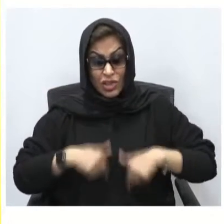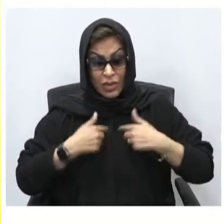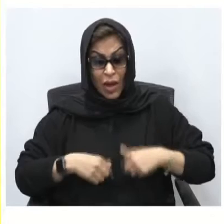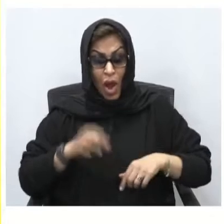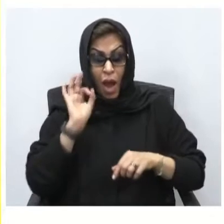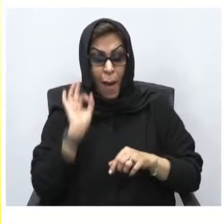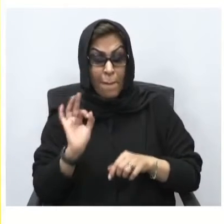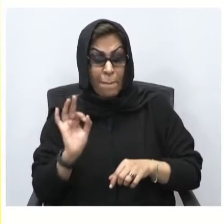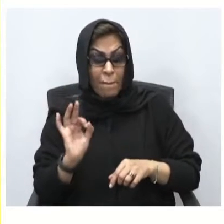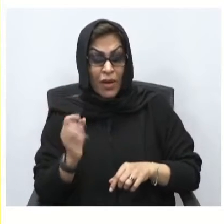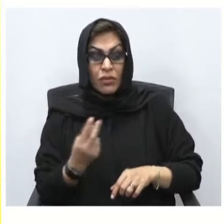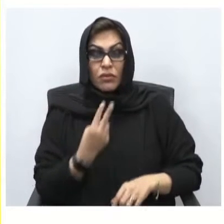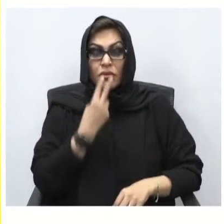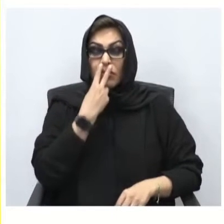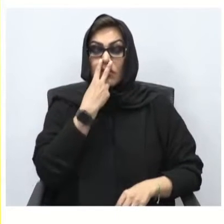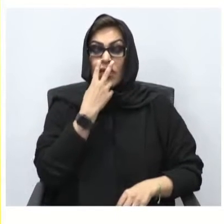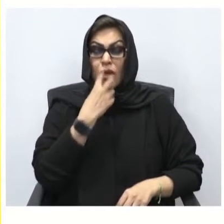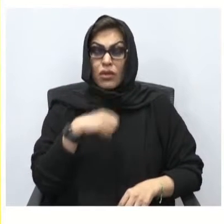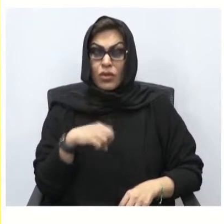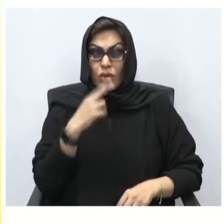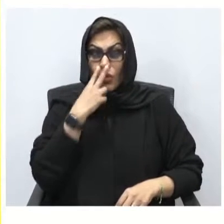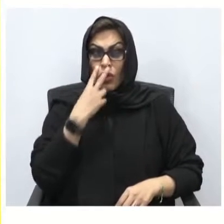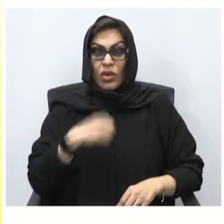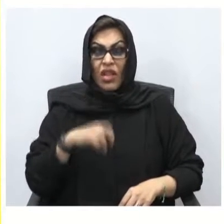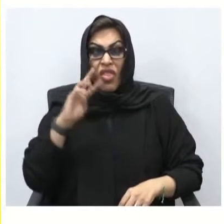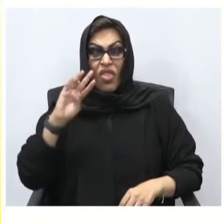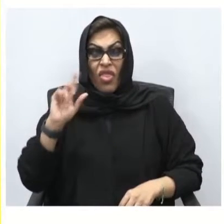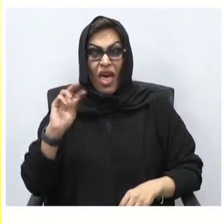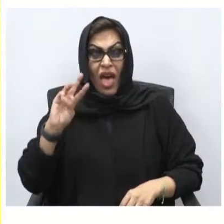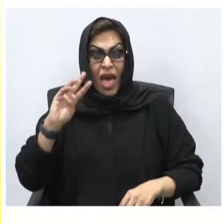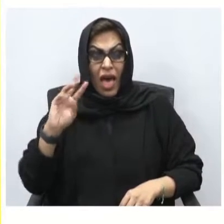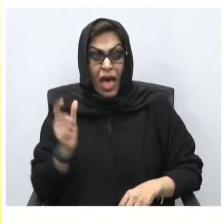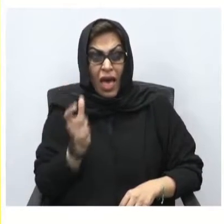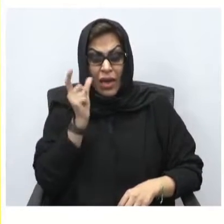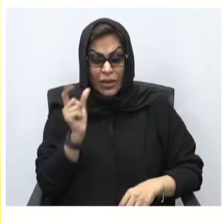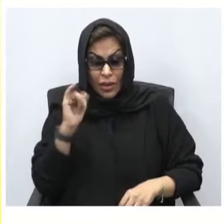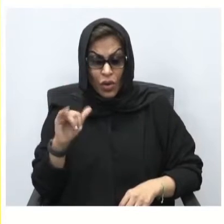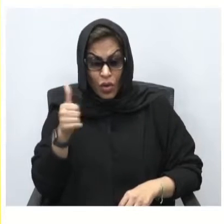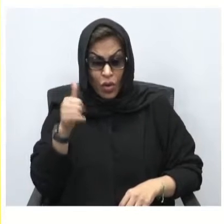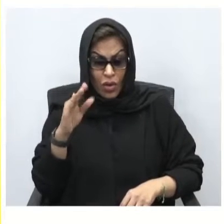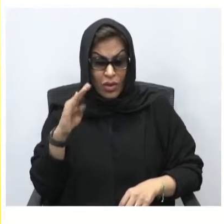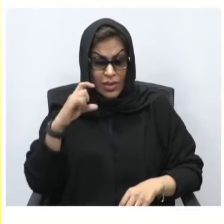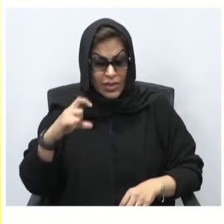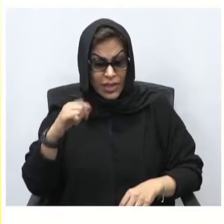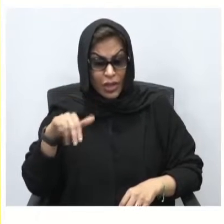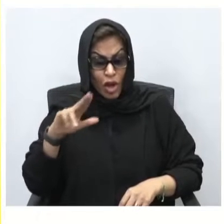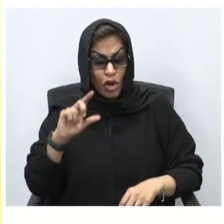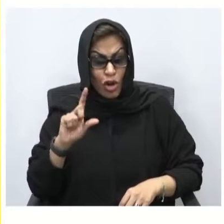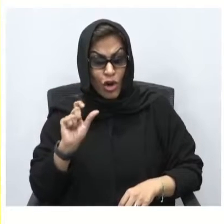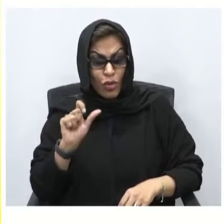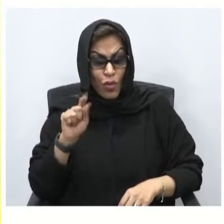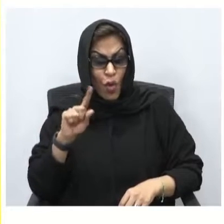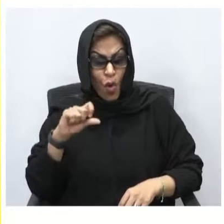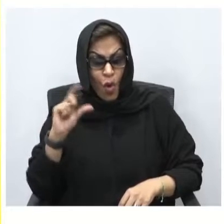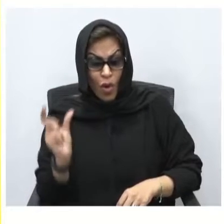للحصول على الاكسجين والتخلص من ثاني اكسيد الكربون يساعد الجهاز البولي على تنقيه